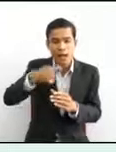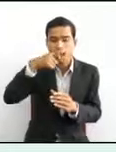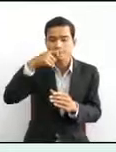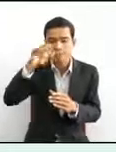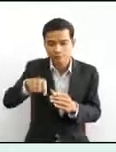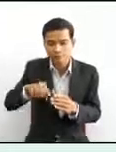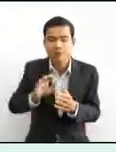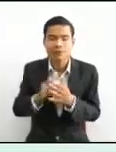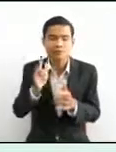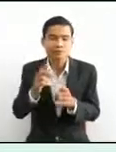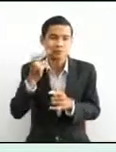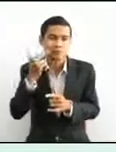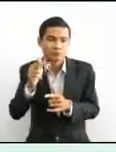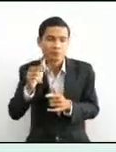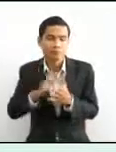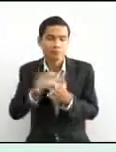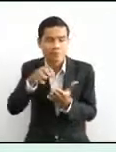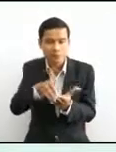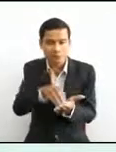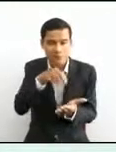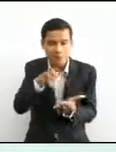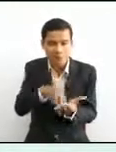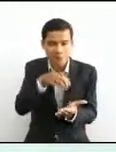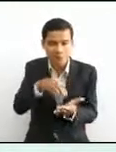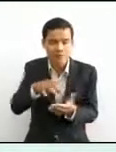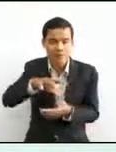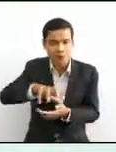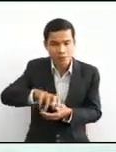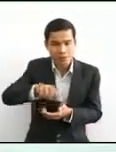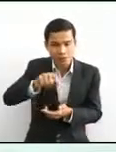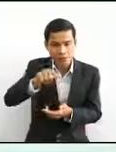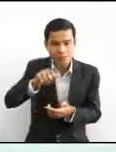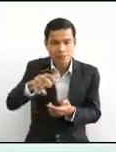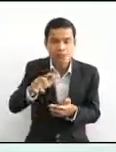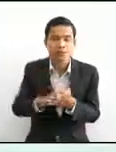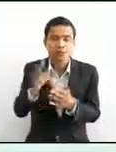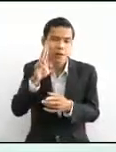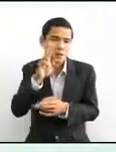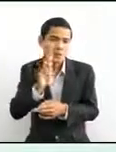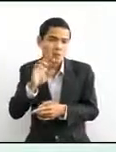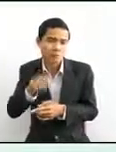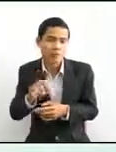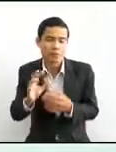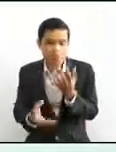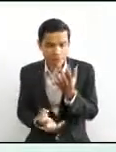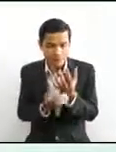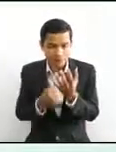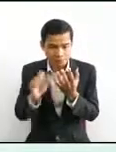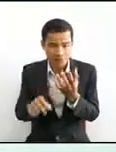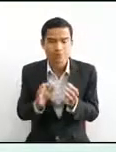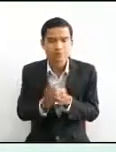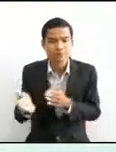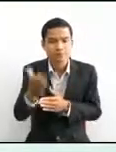chà cao huyết. Chị bạch tí dập thua bằng ám. Rứa có sống, sầm lo. Chà, ta con thật lọc